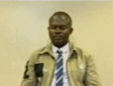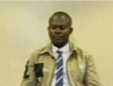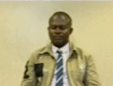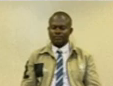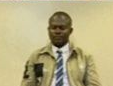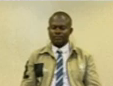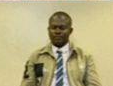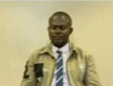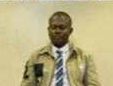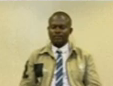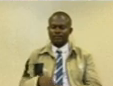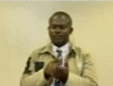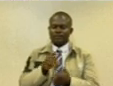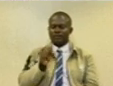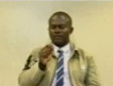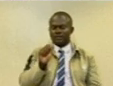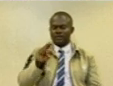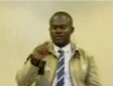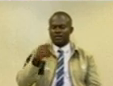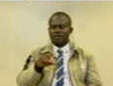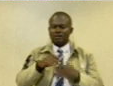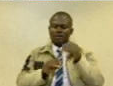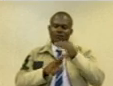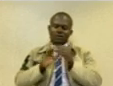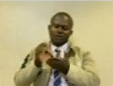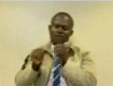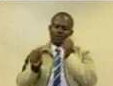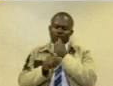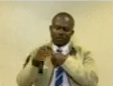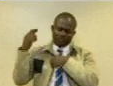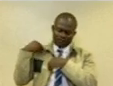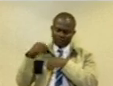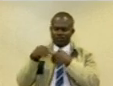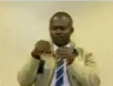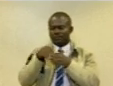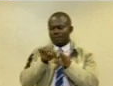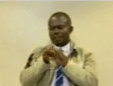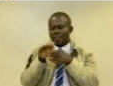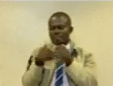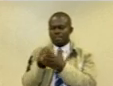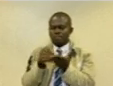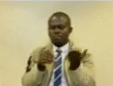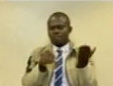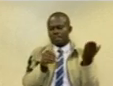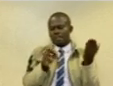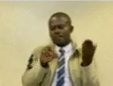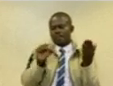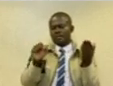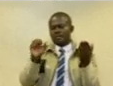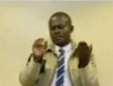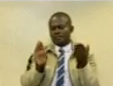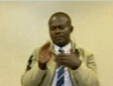butazarangira Dr. Solange Hakiba umuyobozi mukuru wungirije ushinzwe ibigenerwa abanyamuryango mu kigo cy'ubwishingizi